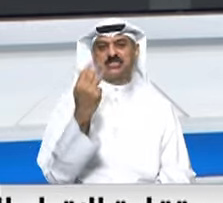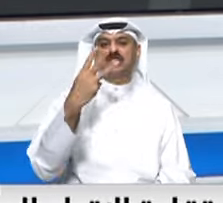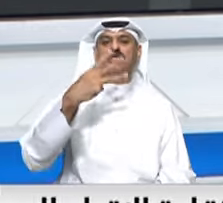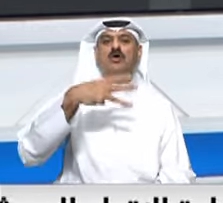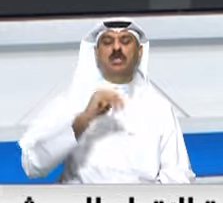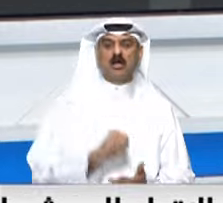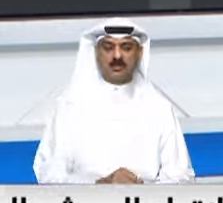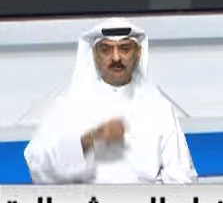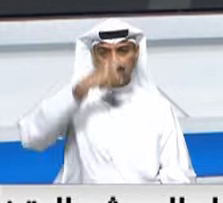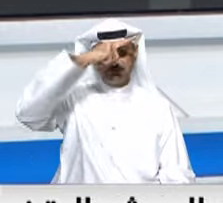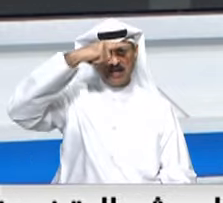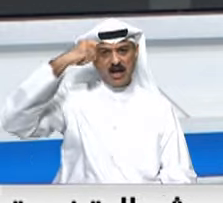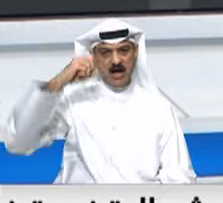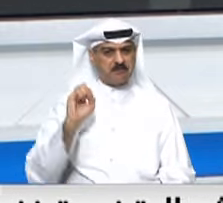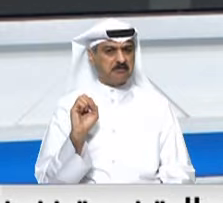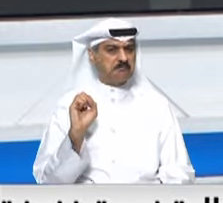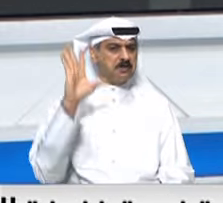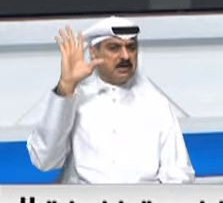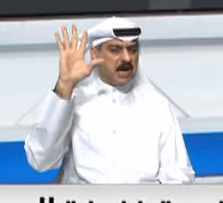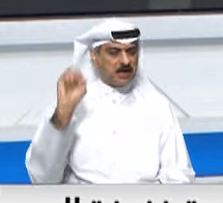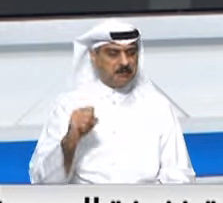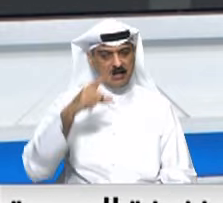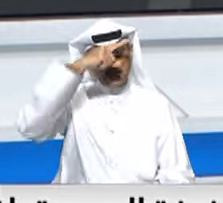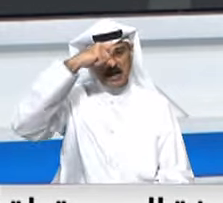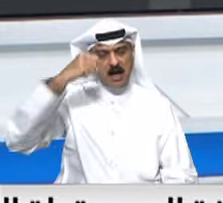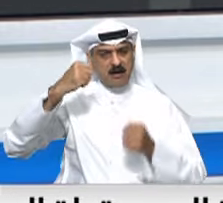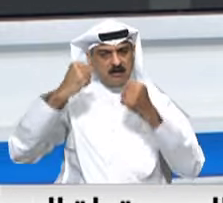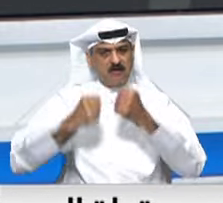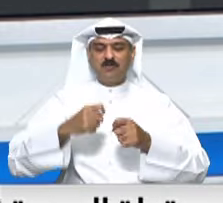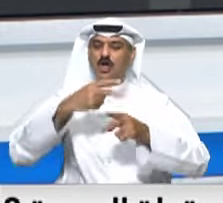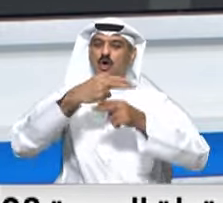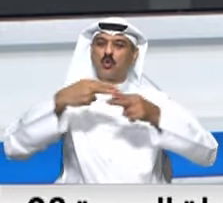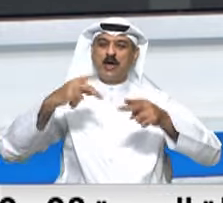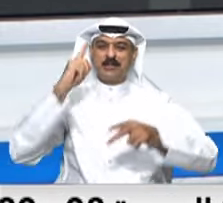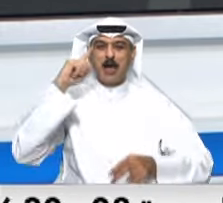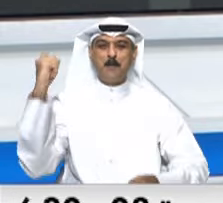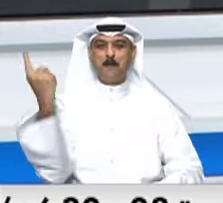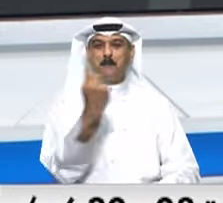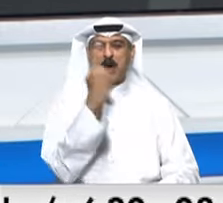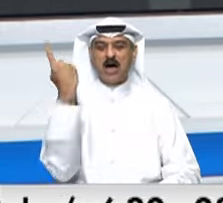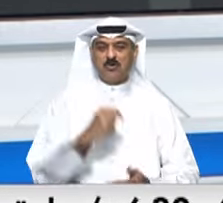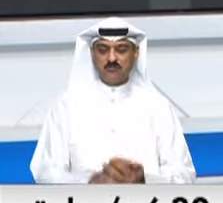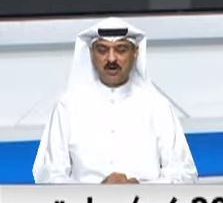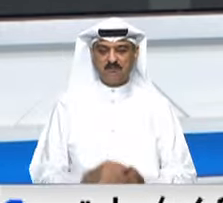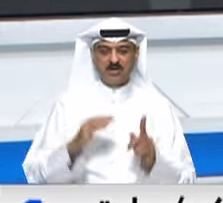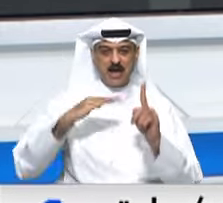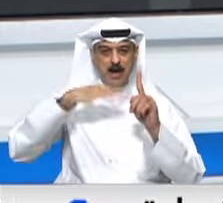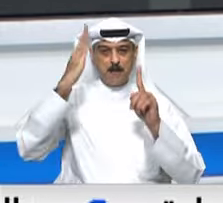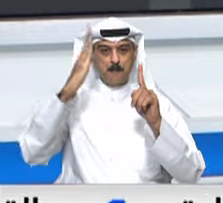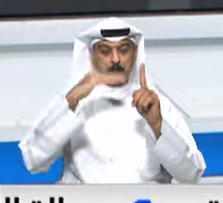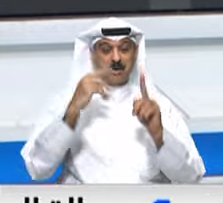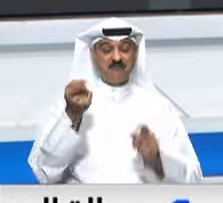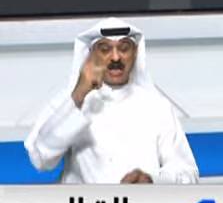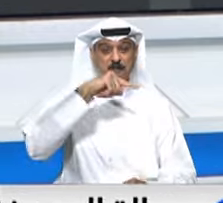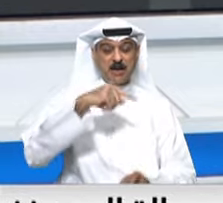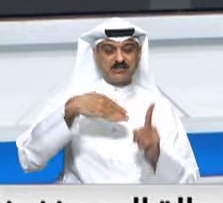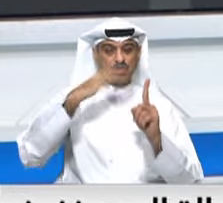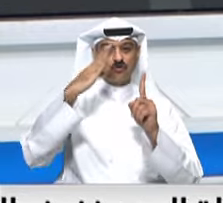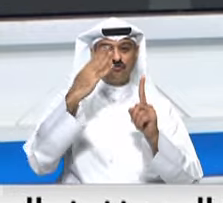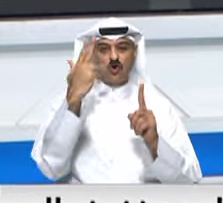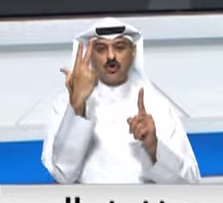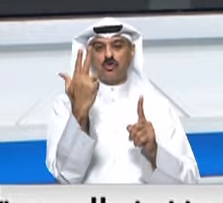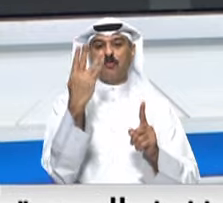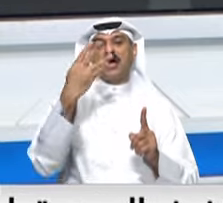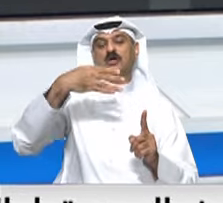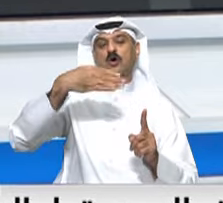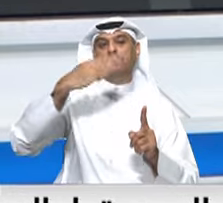حر خلال النهار وحر خلال الليل صيف الكويت المعتاد مستمر ويانا باكر باذن الله 38 العظمى والصغرى 34 هوا شمالي غربي خفيف